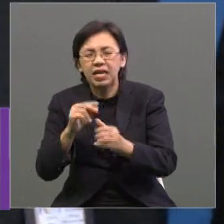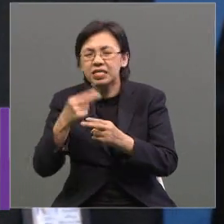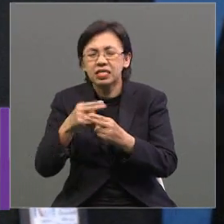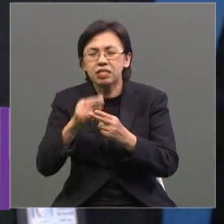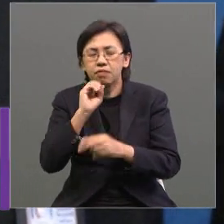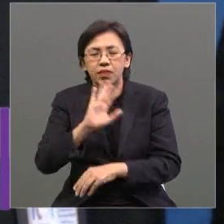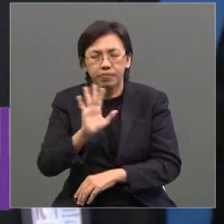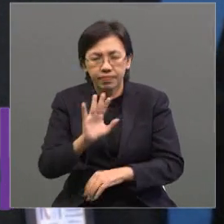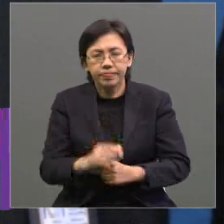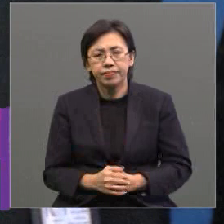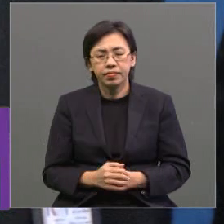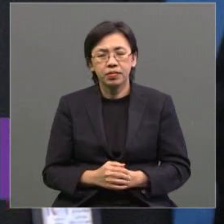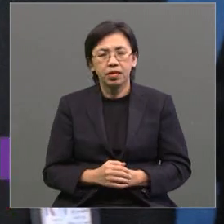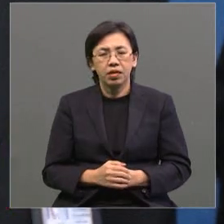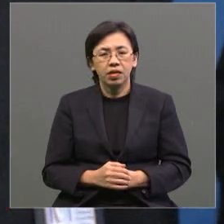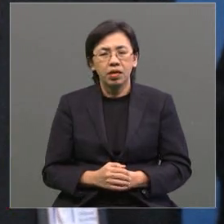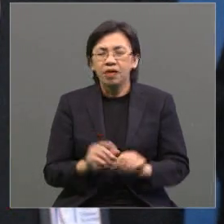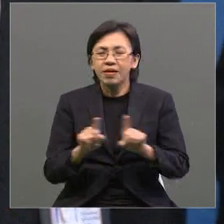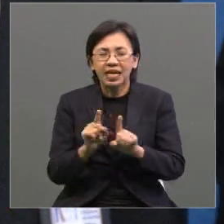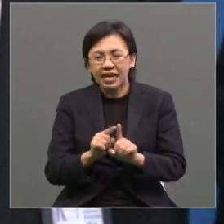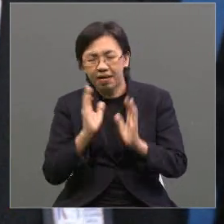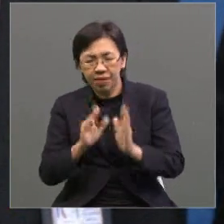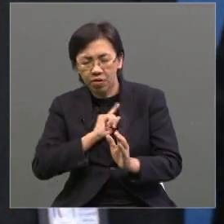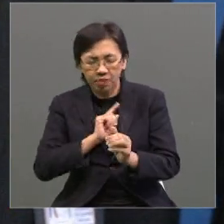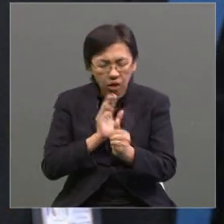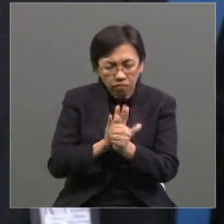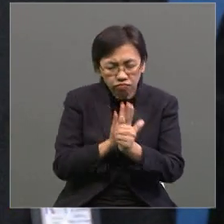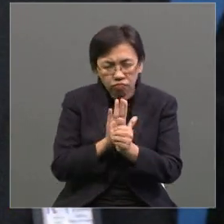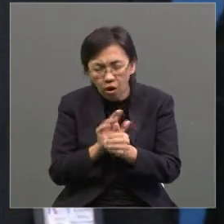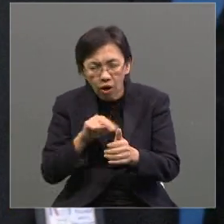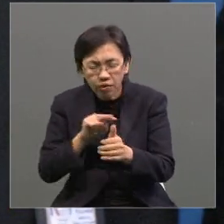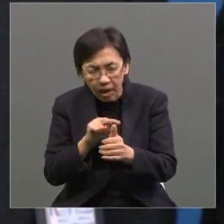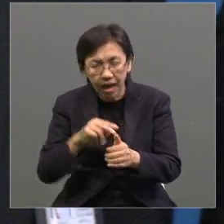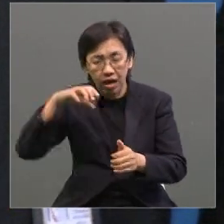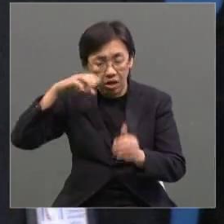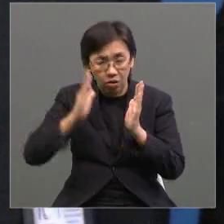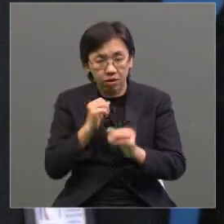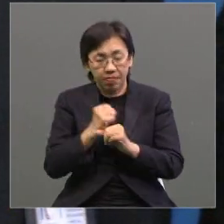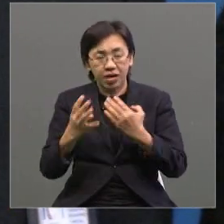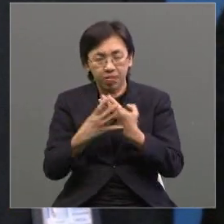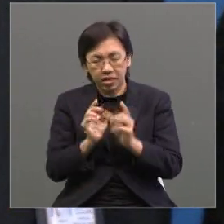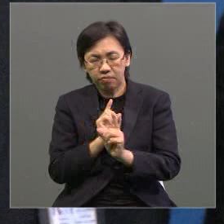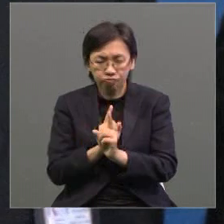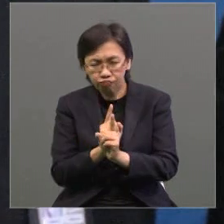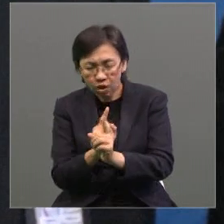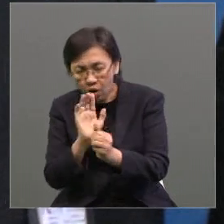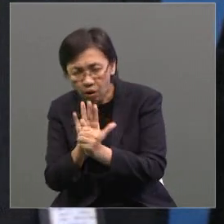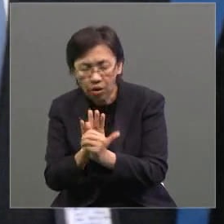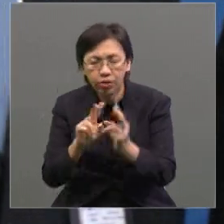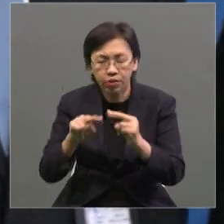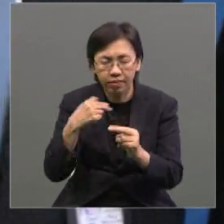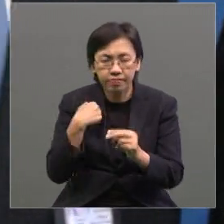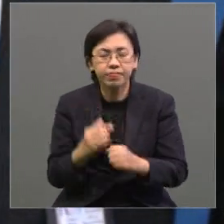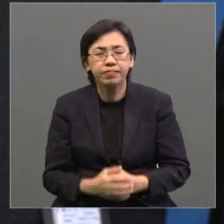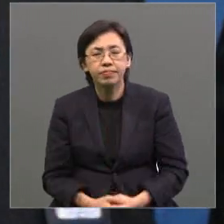จะมีผู้คุมมีเหมือนกันหมดนะมีผู้คุมของราชทัณฑ์ไปคุมครับ เพราะว่าตอนนี้น้องไม่ได้อยู่ที่บ้านแม่ตา